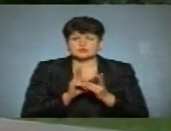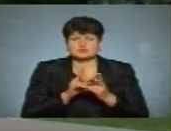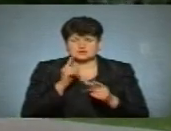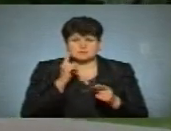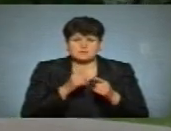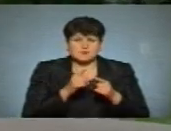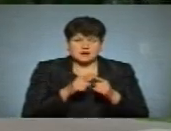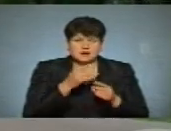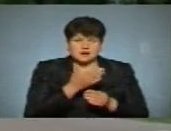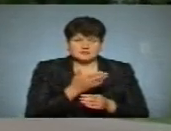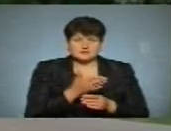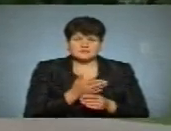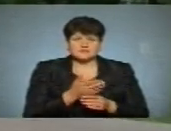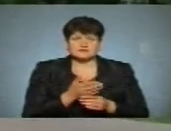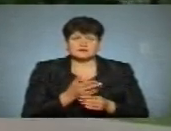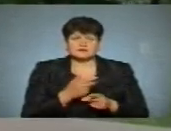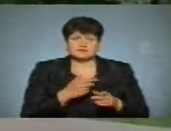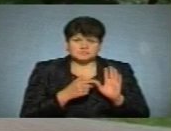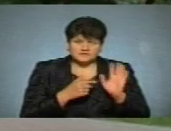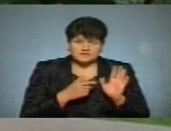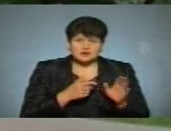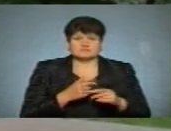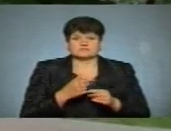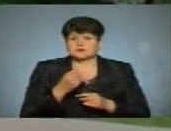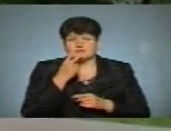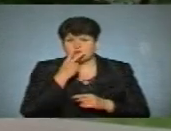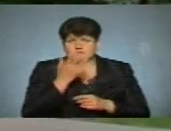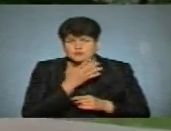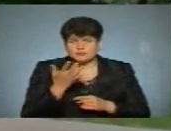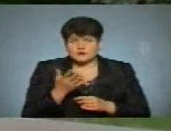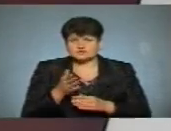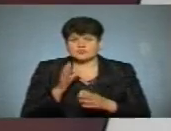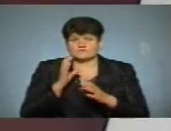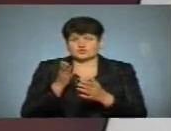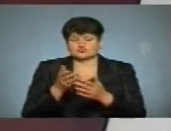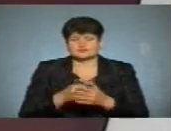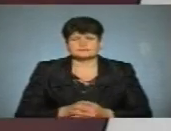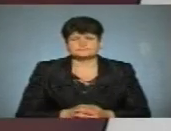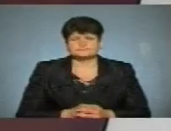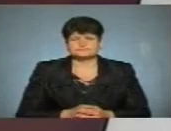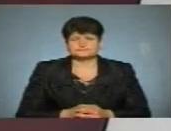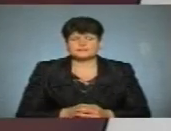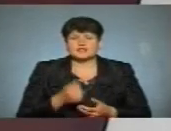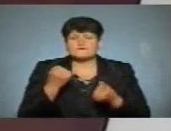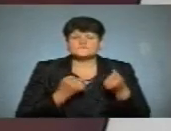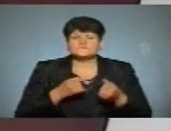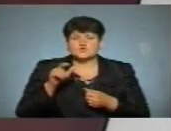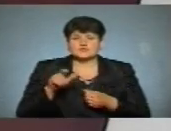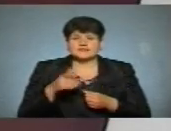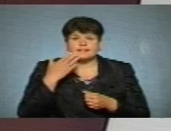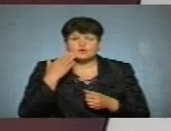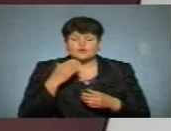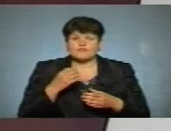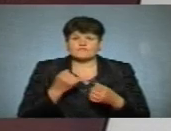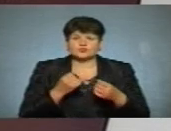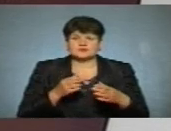ще з братом здоровку ще задивився, не побачив автобус. водій легкового автомобіля, який